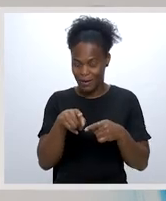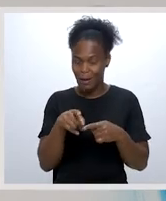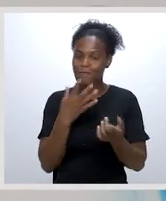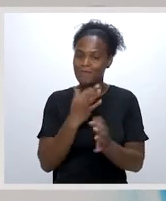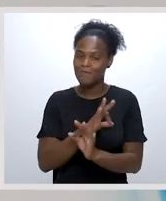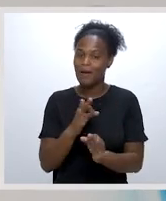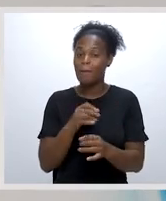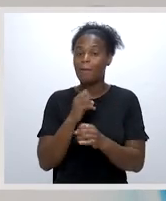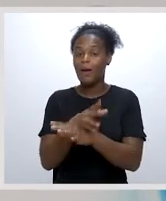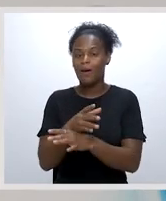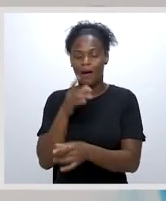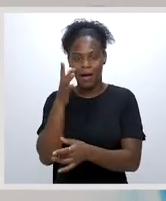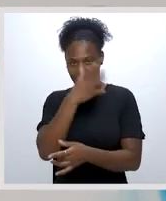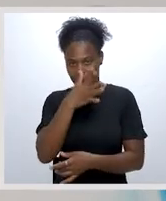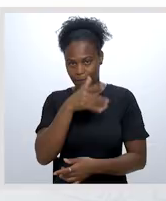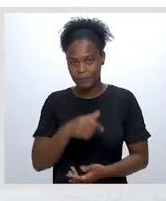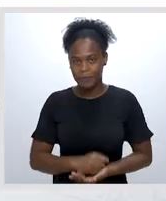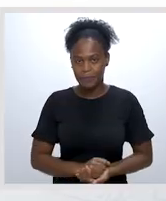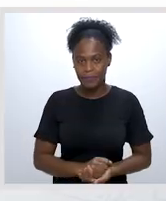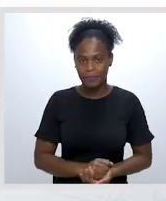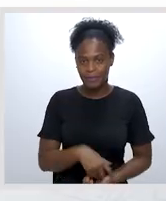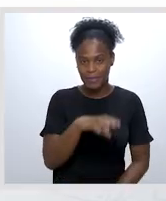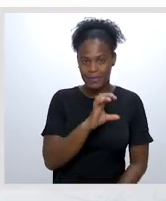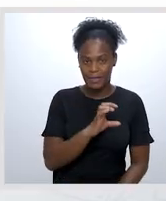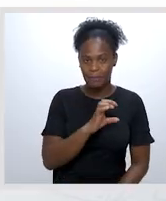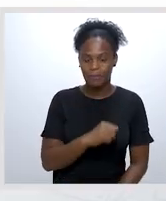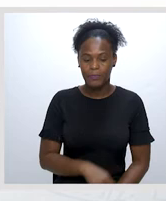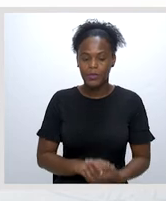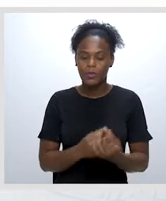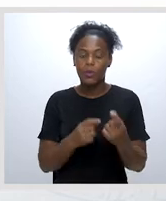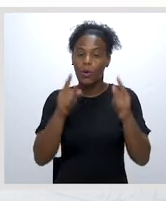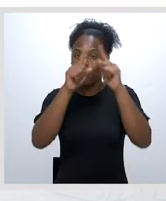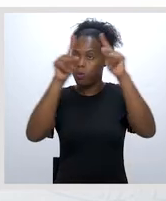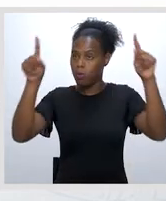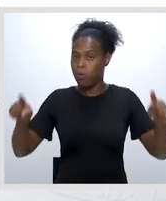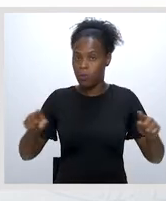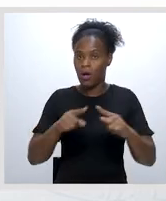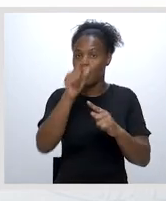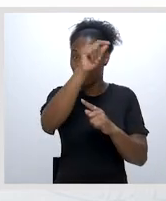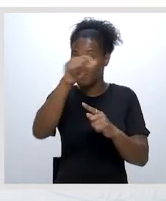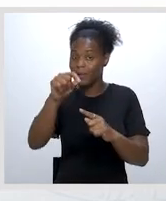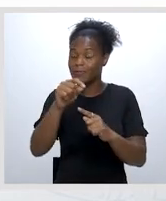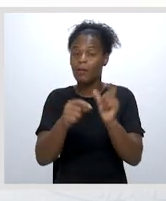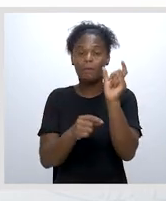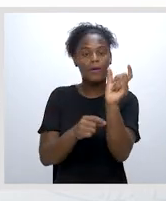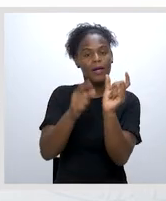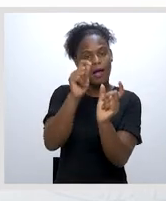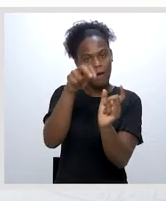passe à l'activité suivante. C. Complète le tableau avec « en » et